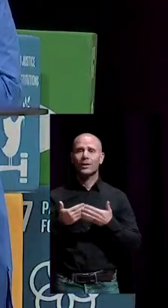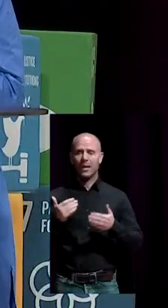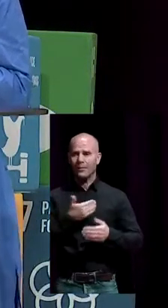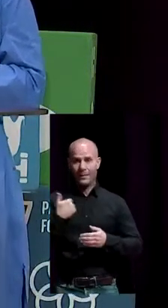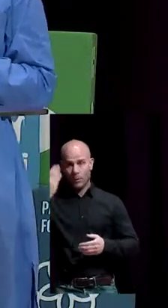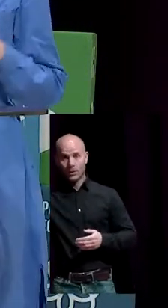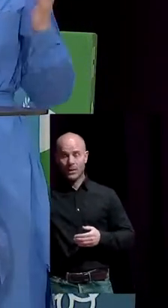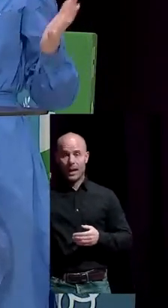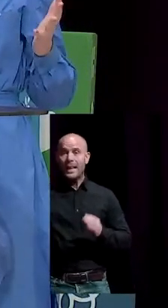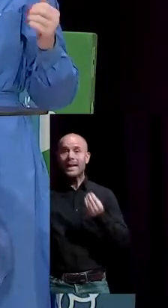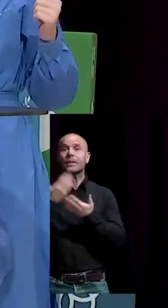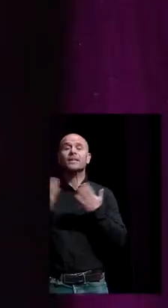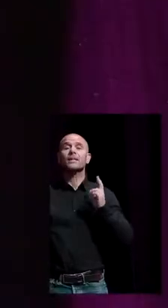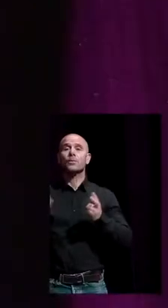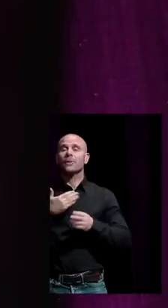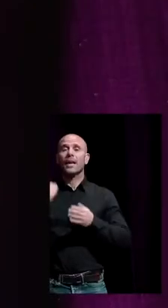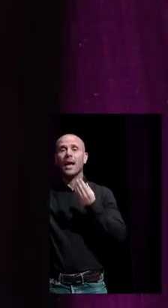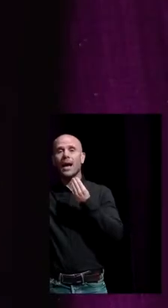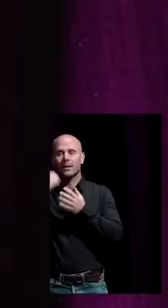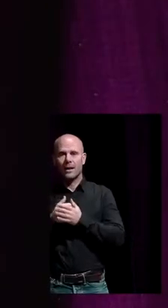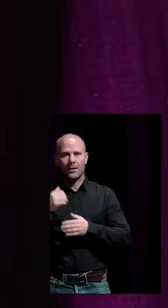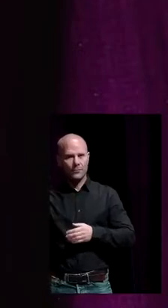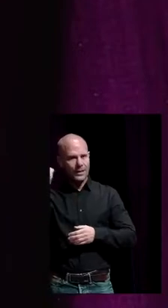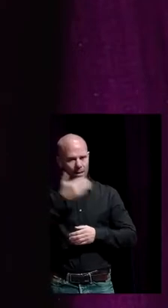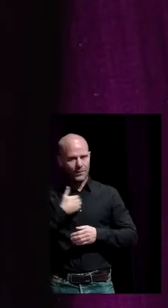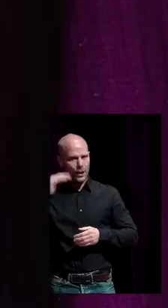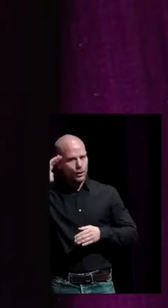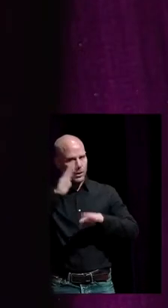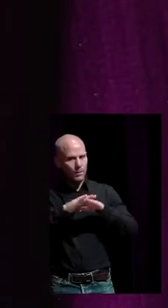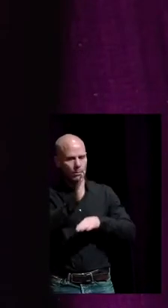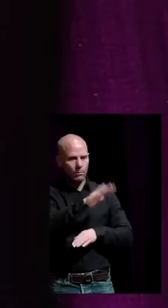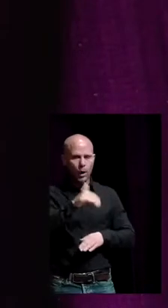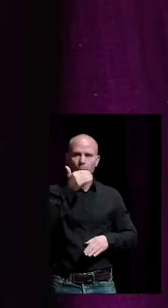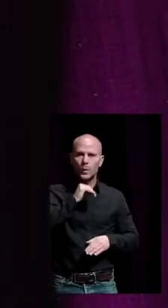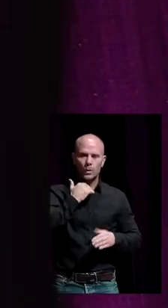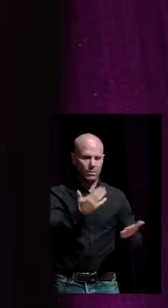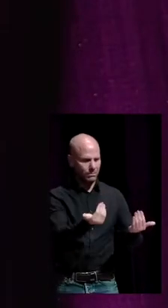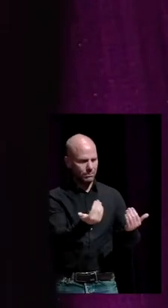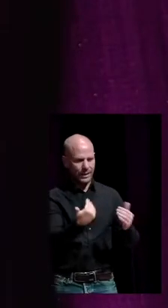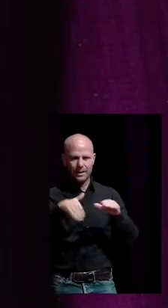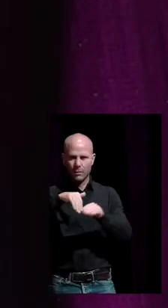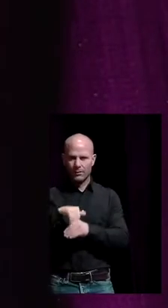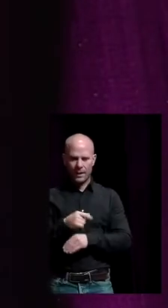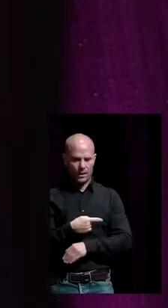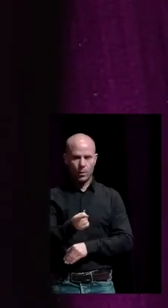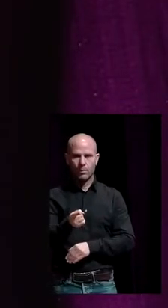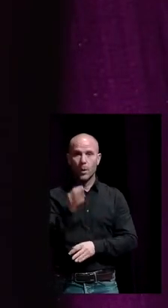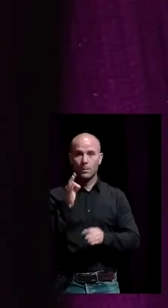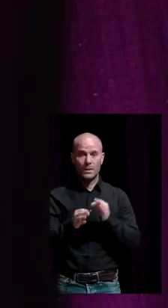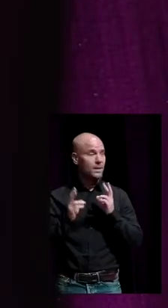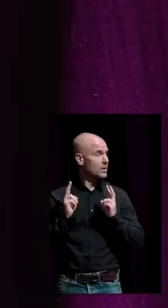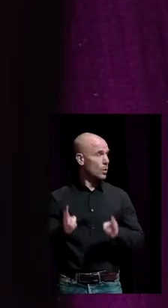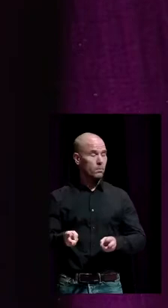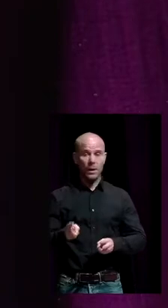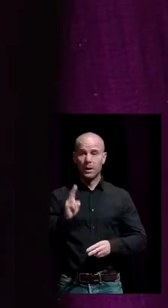alltså. Det är viktigt att vi lyssnar på barn och unga och involverar dem och precis som här låter